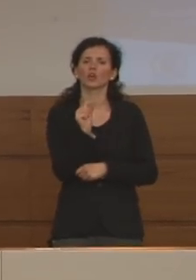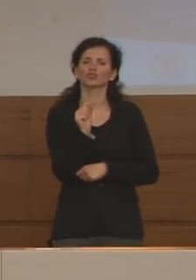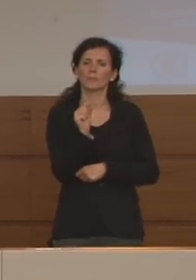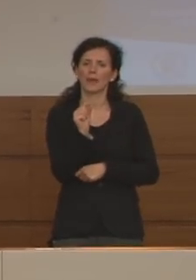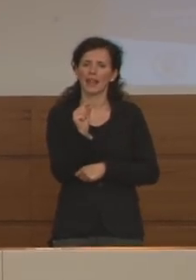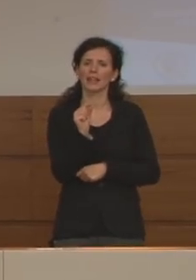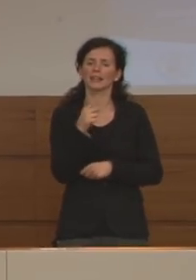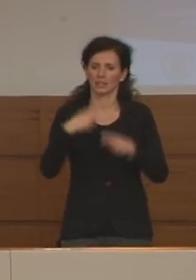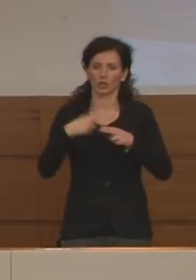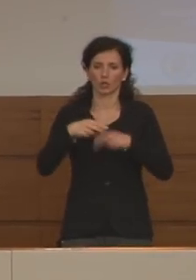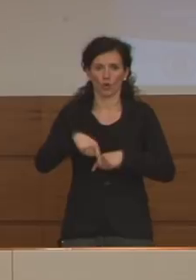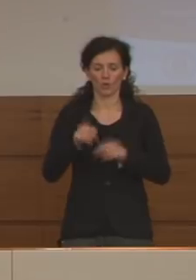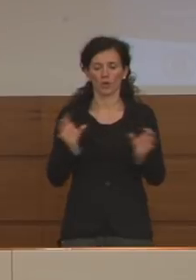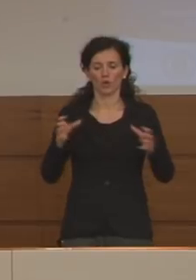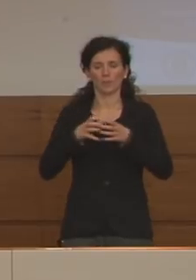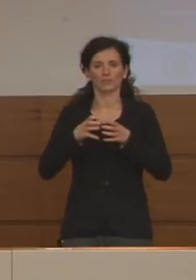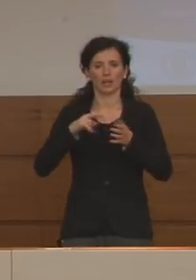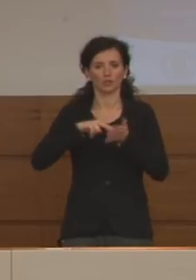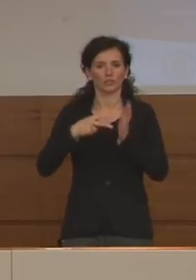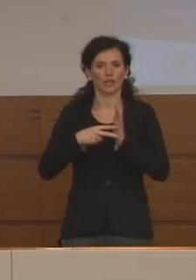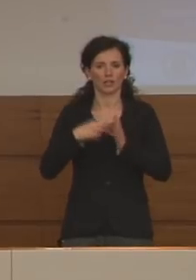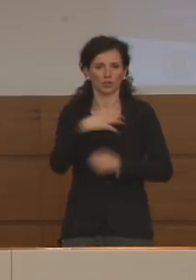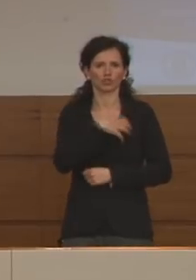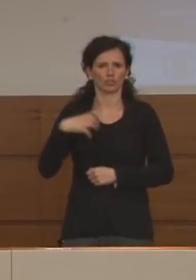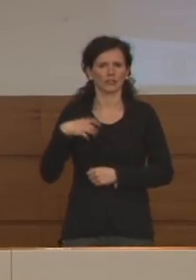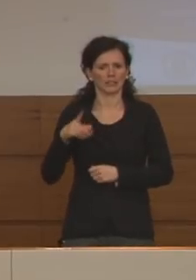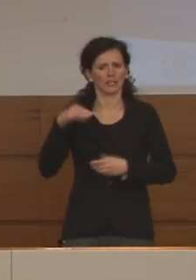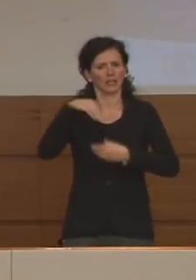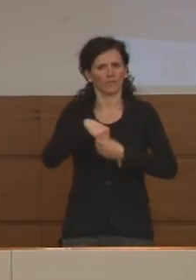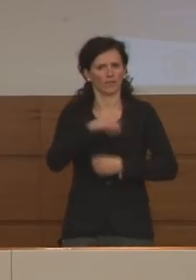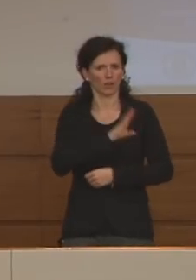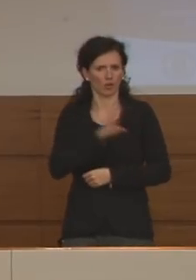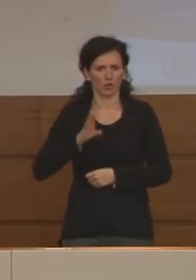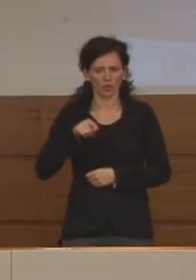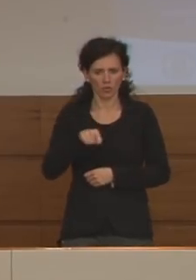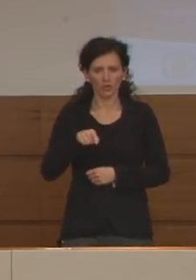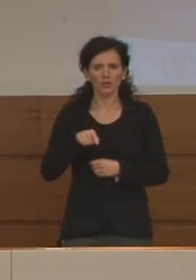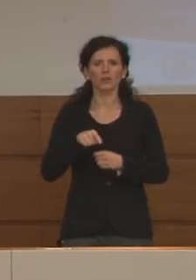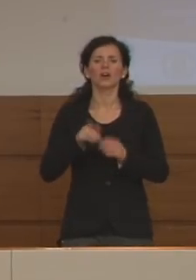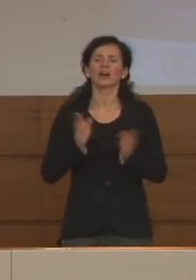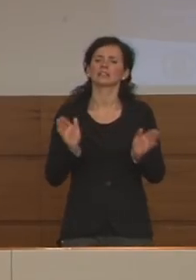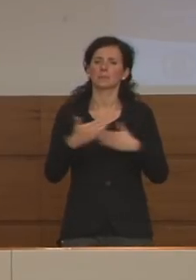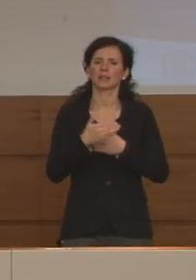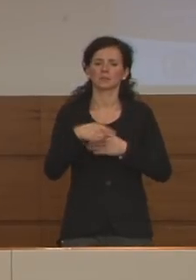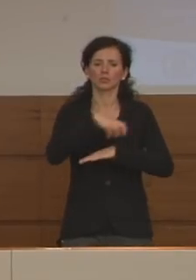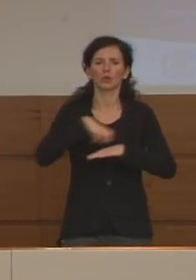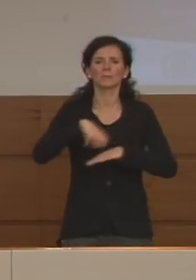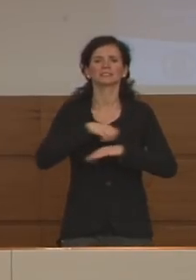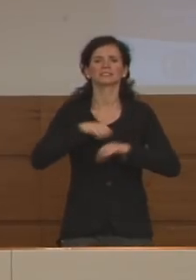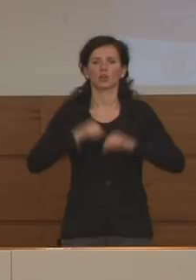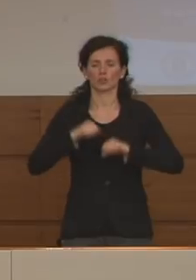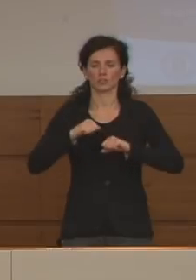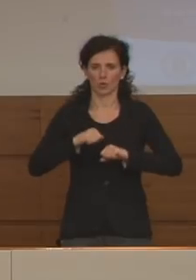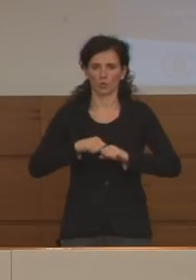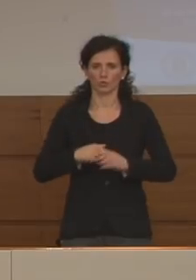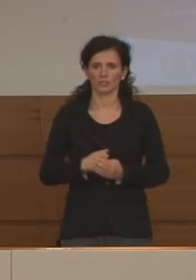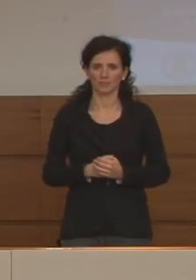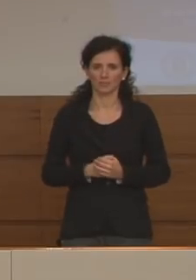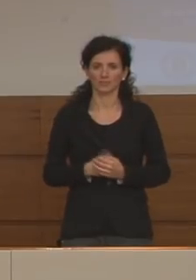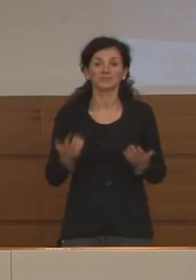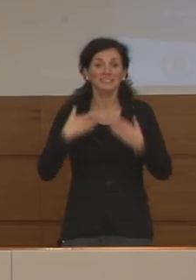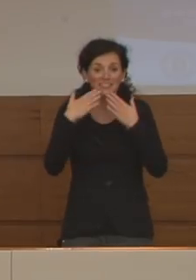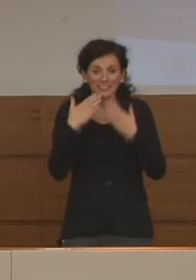componente del comitato tecnico scientifico del dipartimento del ministero della salute saluto anche